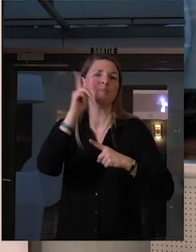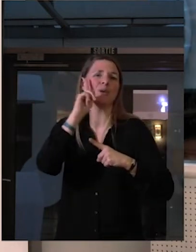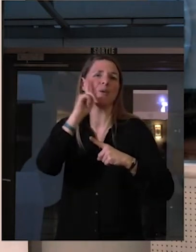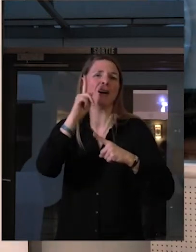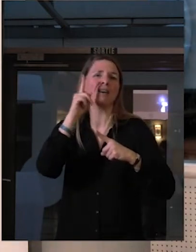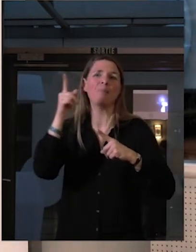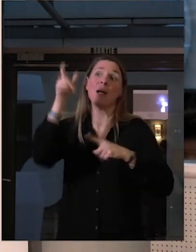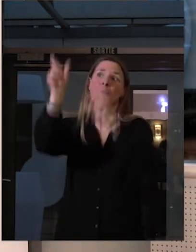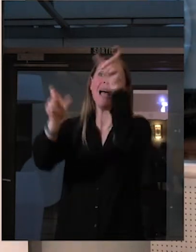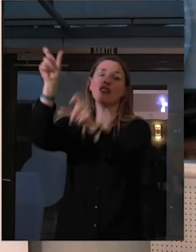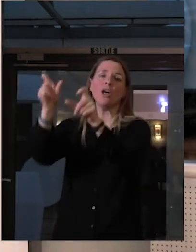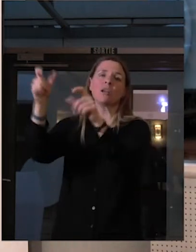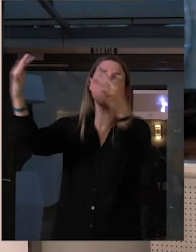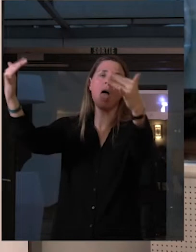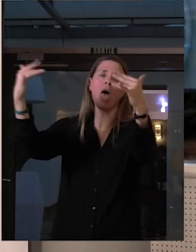plus de spectateurs